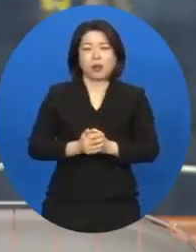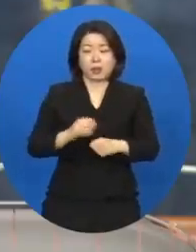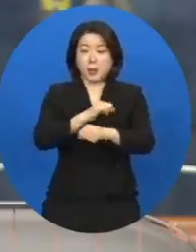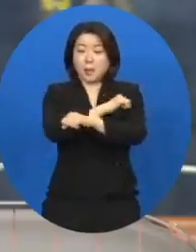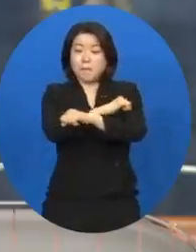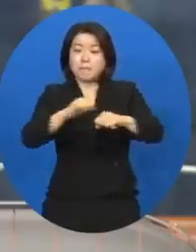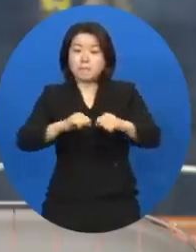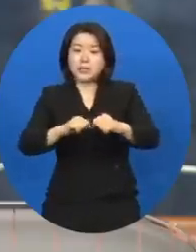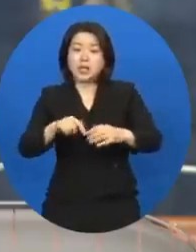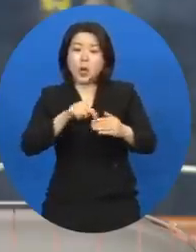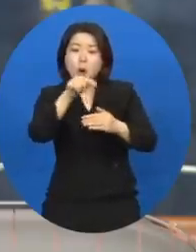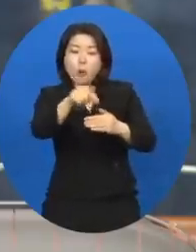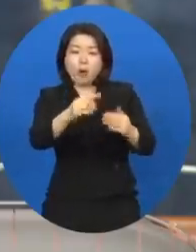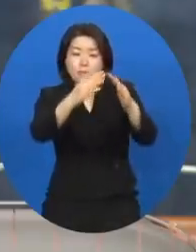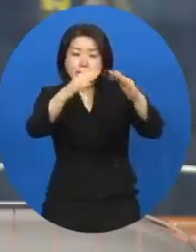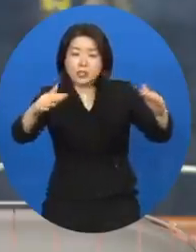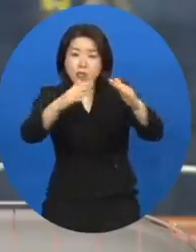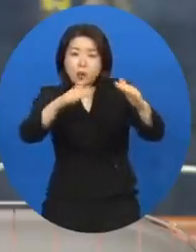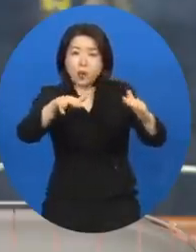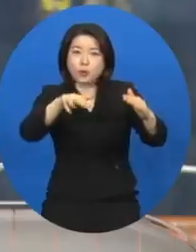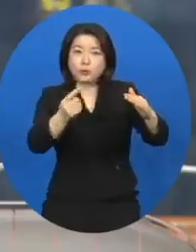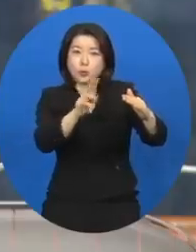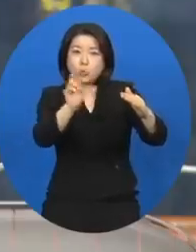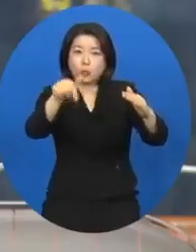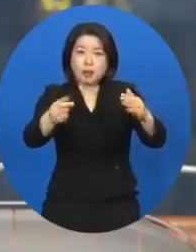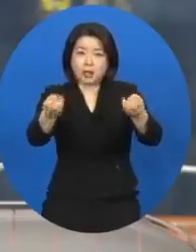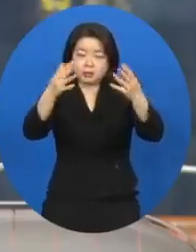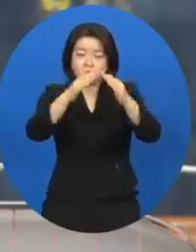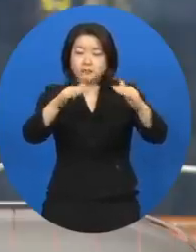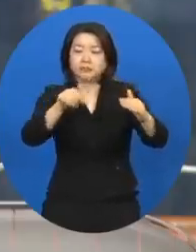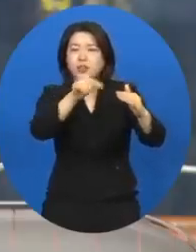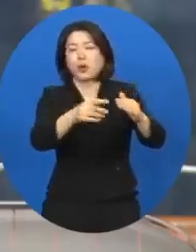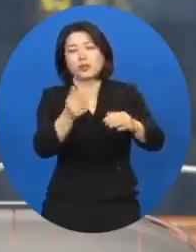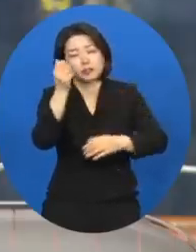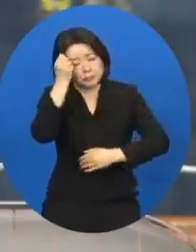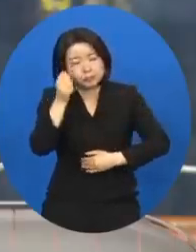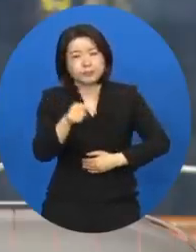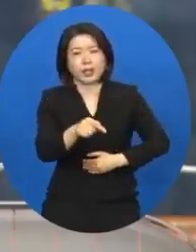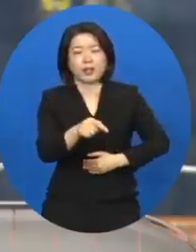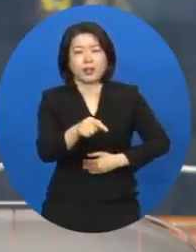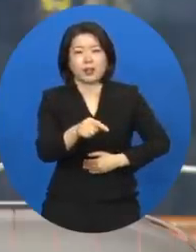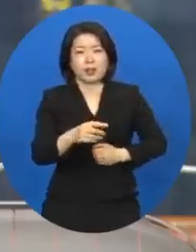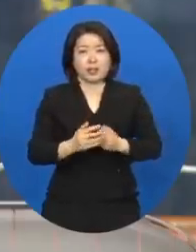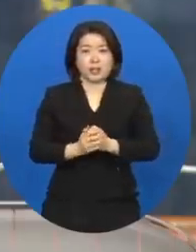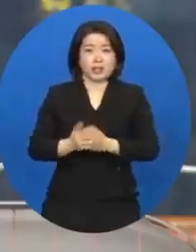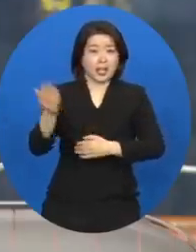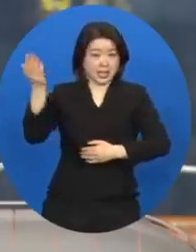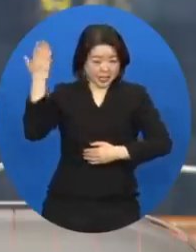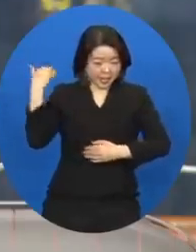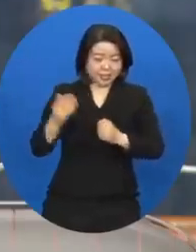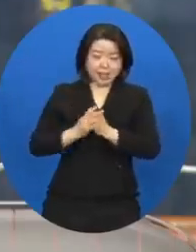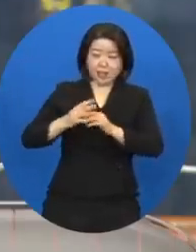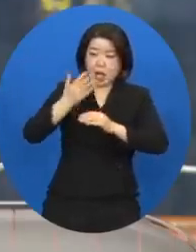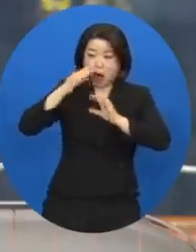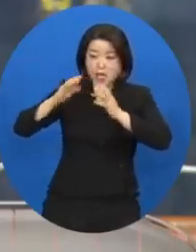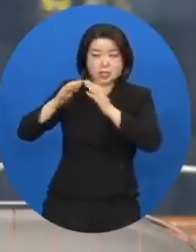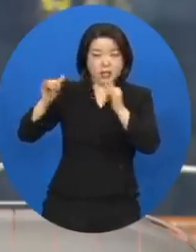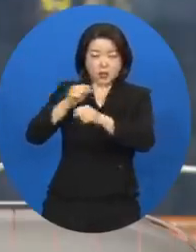나가서 텐트 치고 살아요. 초막절을 지키려고. 이스라엘 백성들 광야에서 텐트 치고 지냈던 것